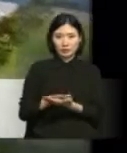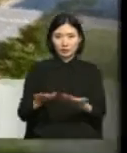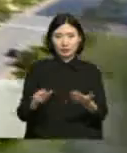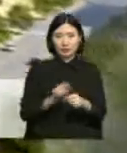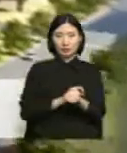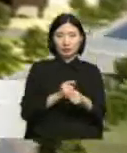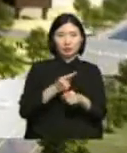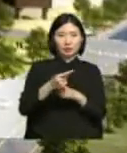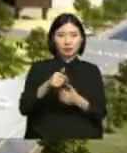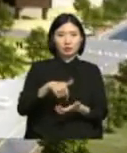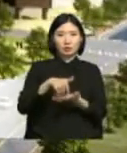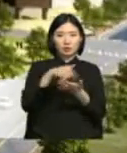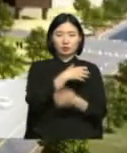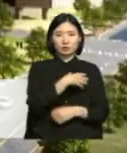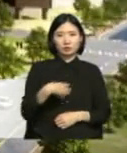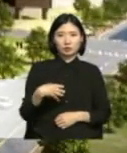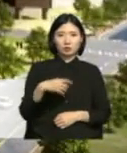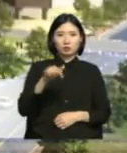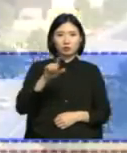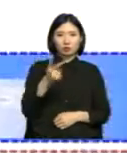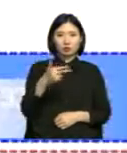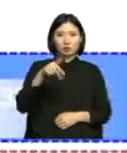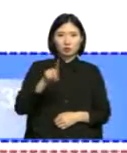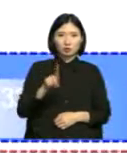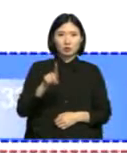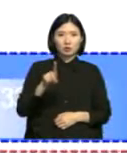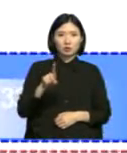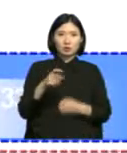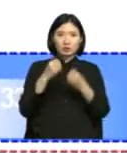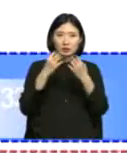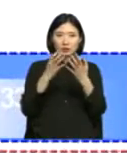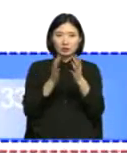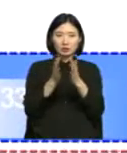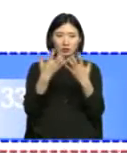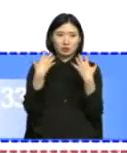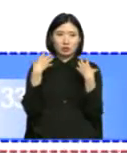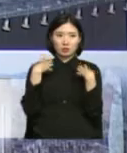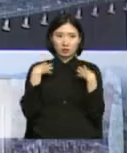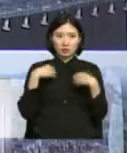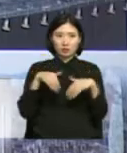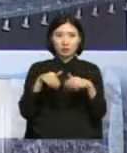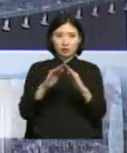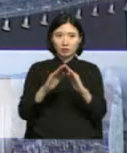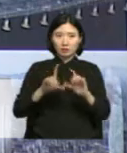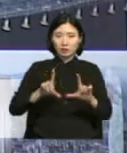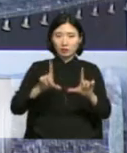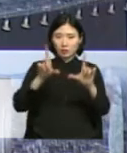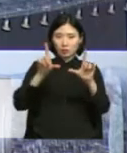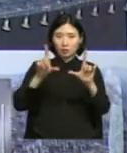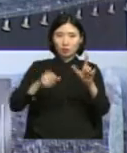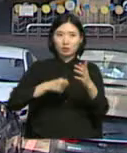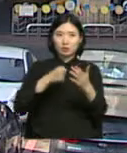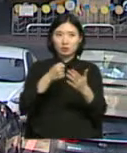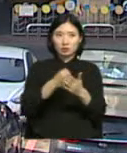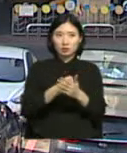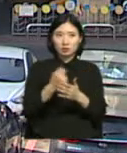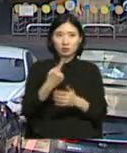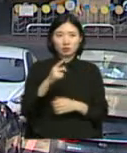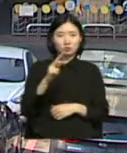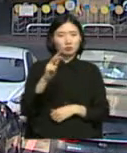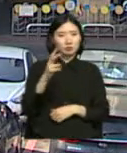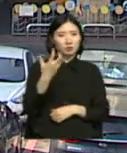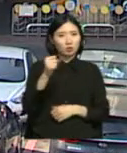특히 내년을 광진구청과 군자동, 광장동 신청사 건립 원년으로 삼아 1,074억 원의 예산을